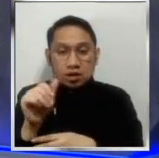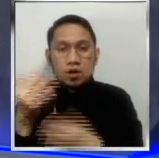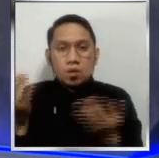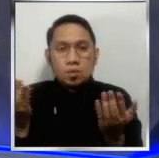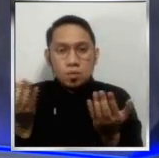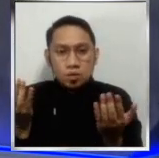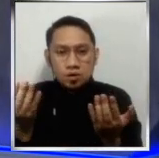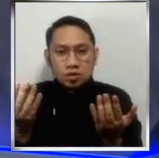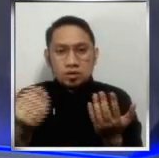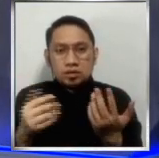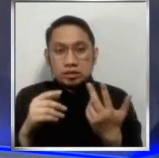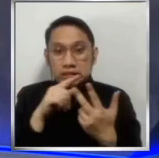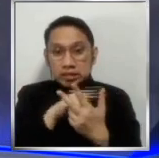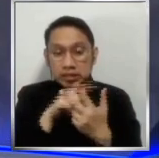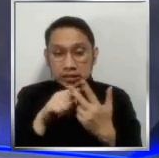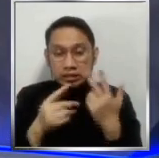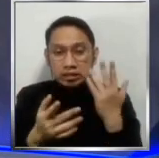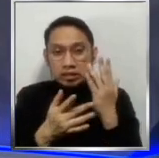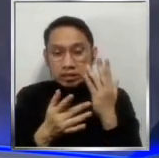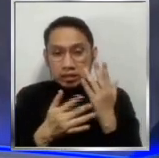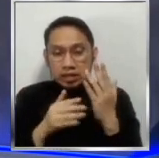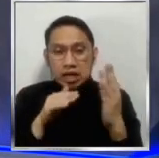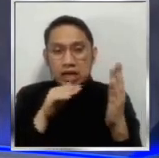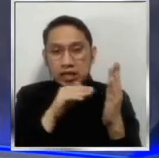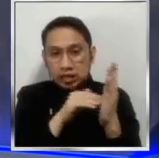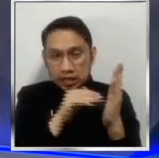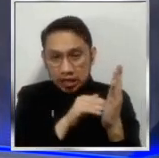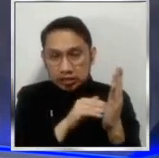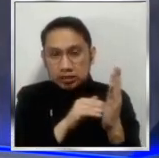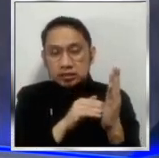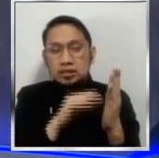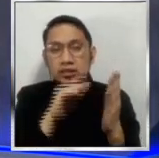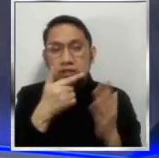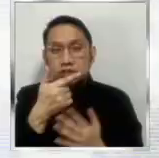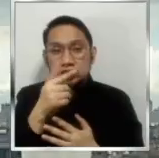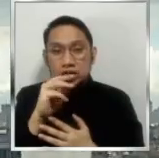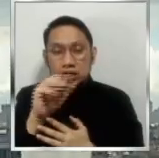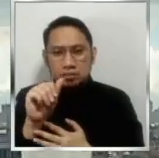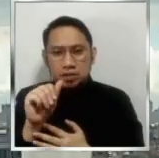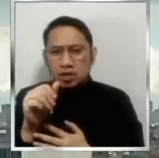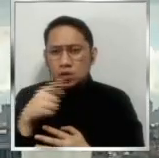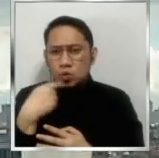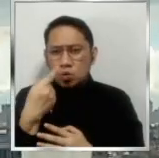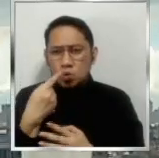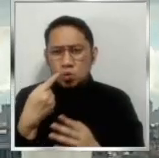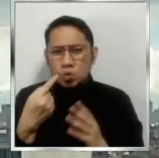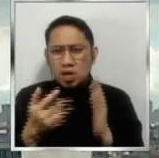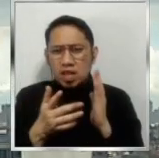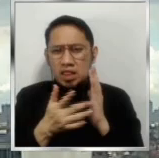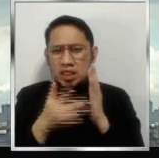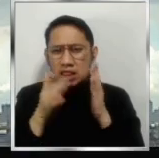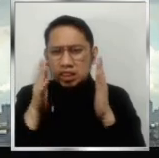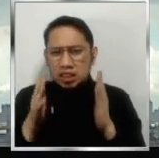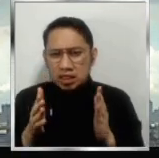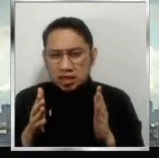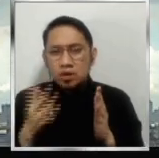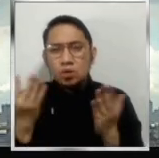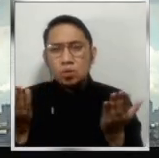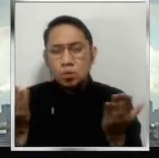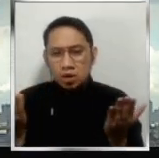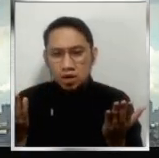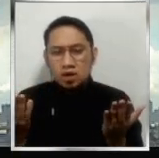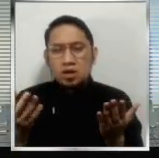transmitter technician laban sa GMA Network at RGMA Network. Ang 6 na technician ay nakatalaga sa relay stations ng GMA